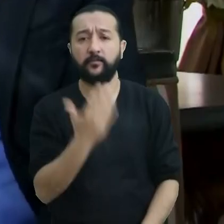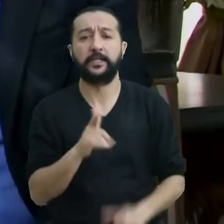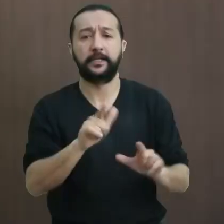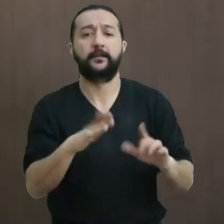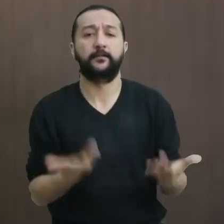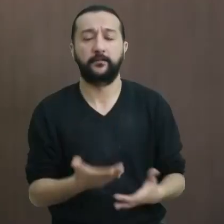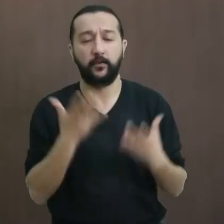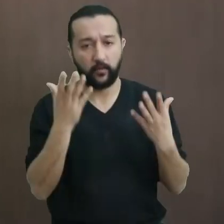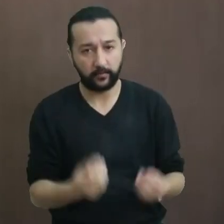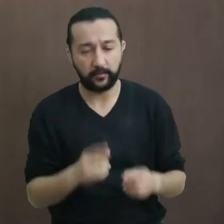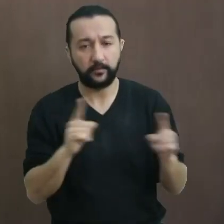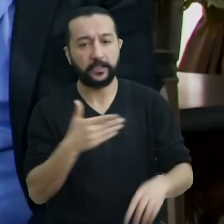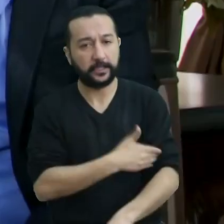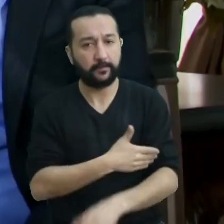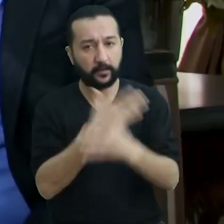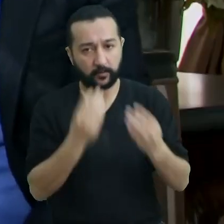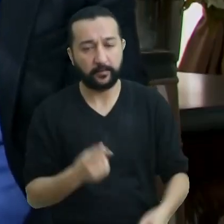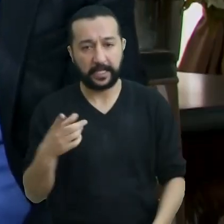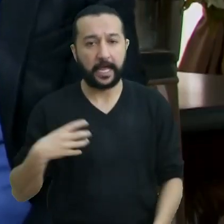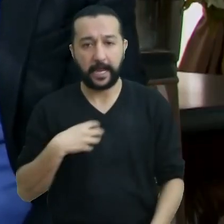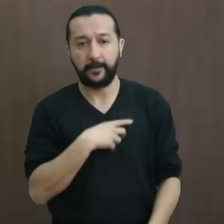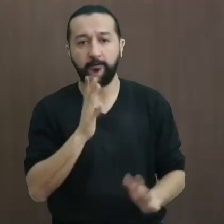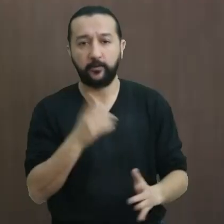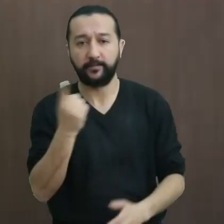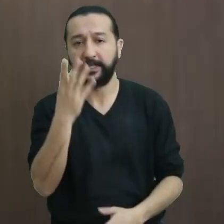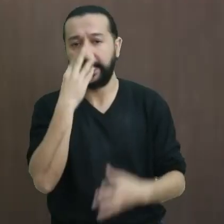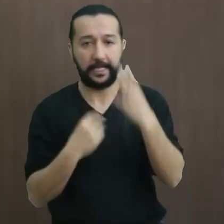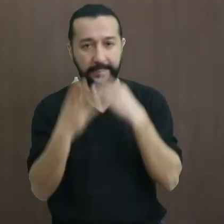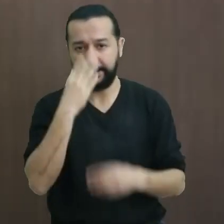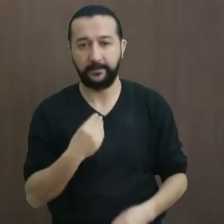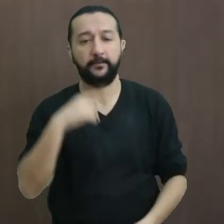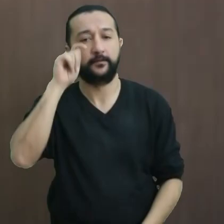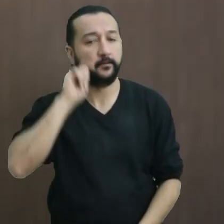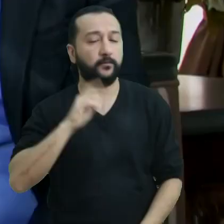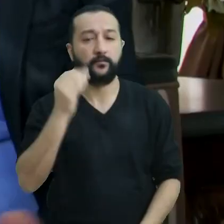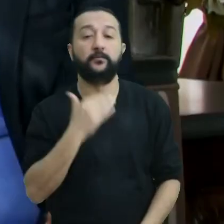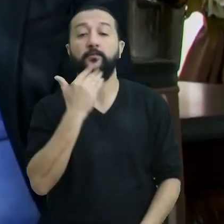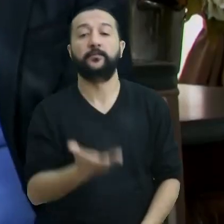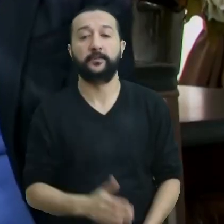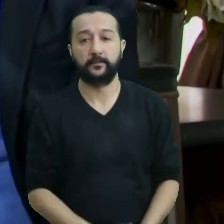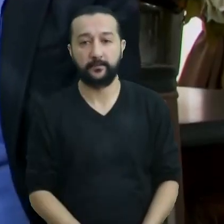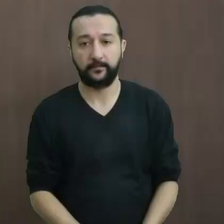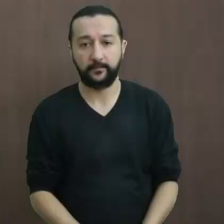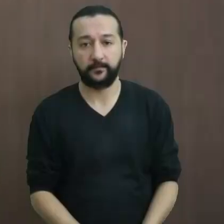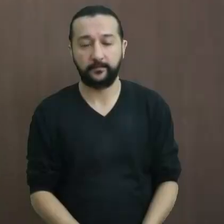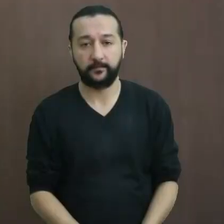Gerek yok. Ay zahmet olur mu evladım? Anneciğin sürekli bir şeyler gönderiyor, mahcup oluyoruz vallahi.